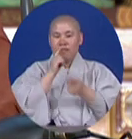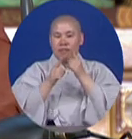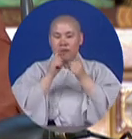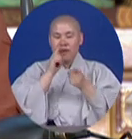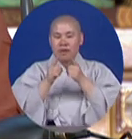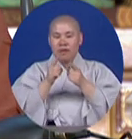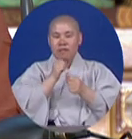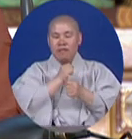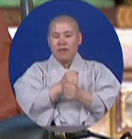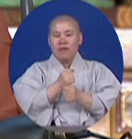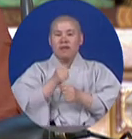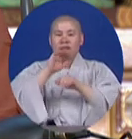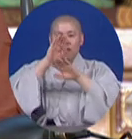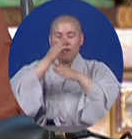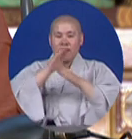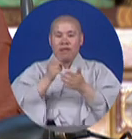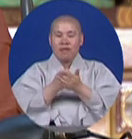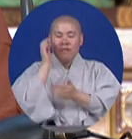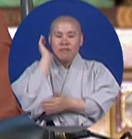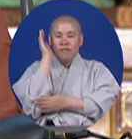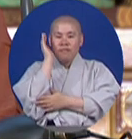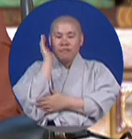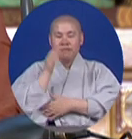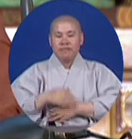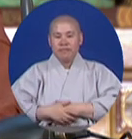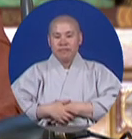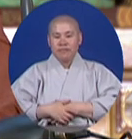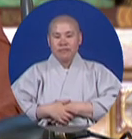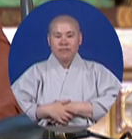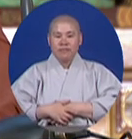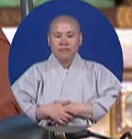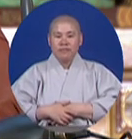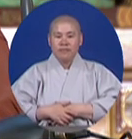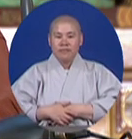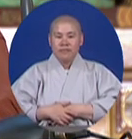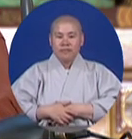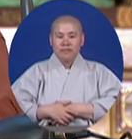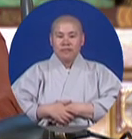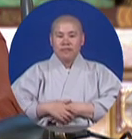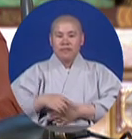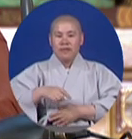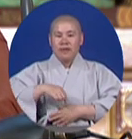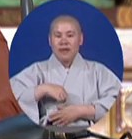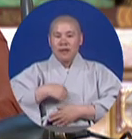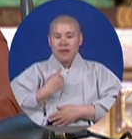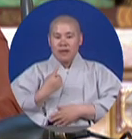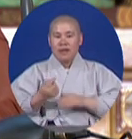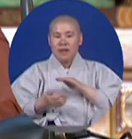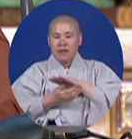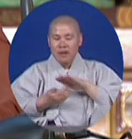마음이고 내 눈으로 본다라는 걸 알고 나면 모든 보는 게 내